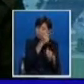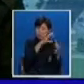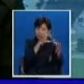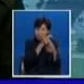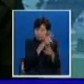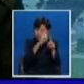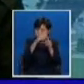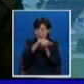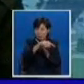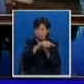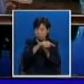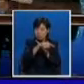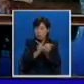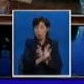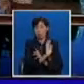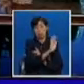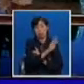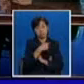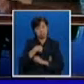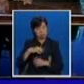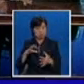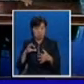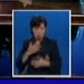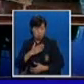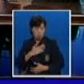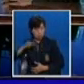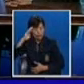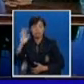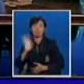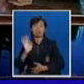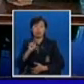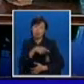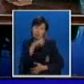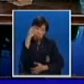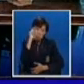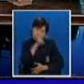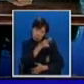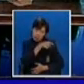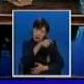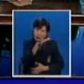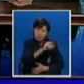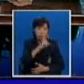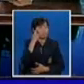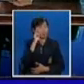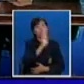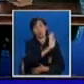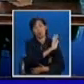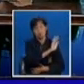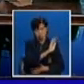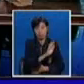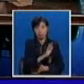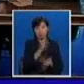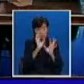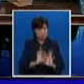ธสงครามแต่ไม่ได้อยู่ในความครอบครองของเราแน่นอนจะเข้ามาจากทางใดนั้นก็ประเด็นสำคัญก็คือสังคม